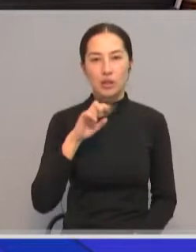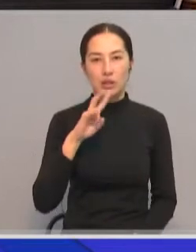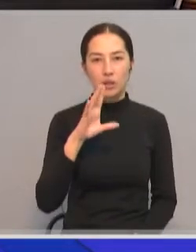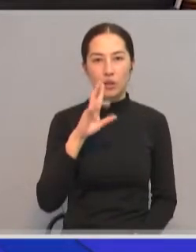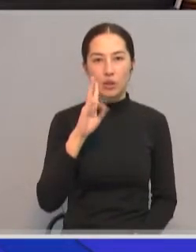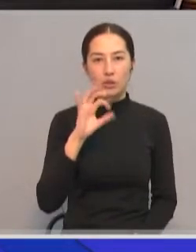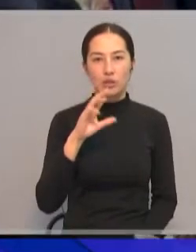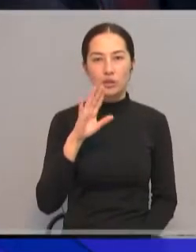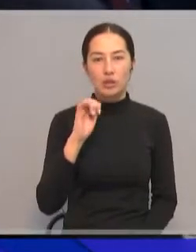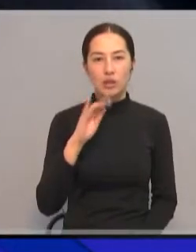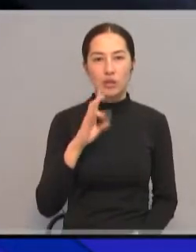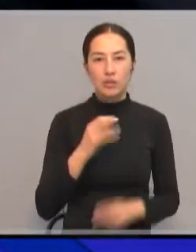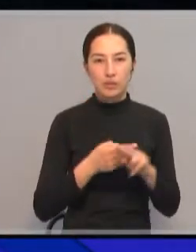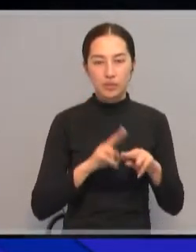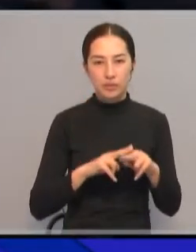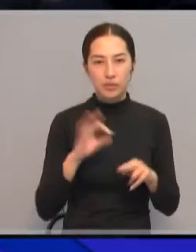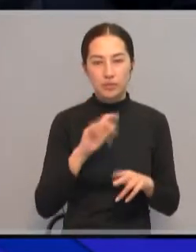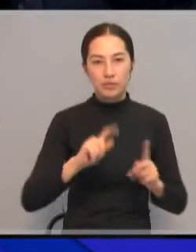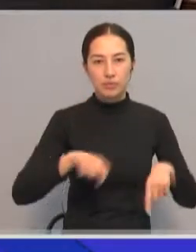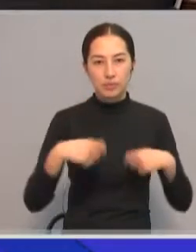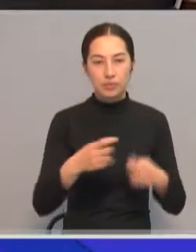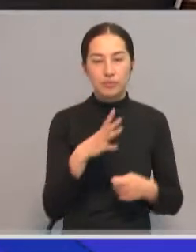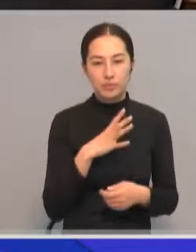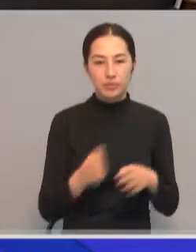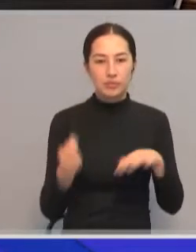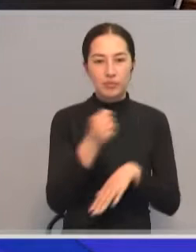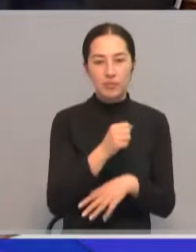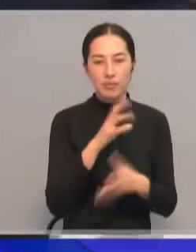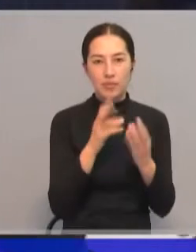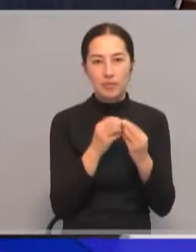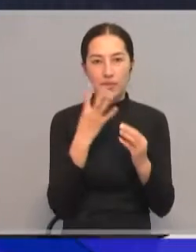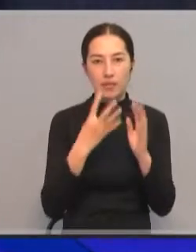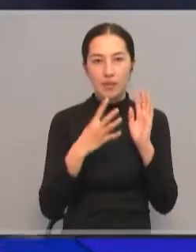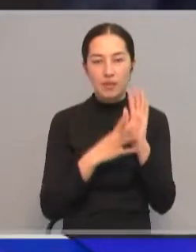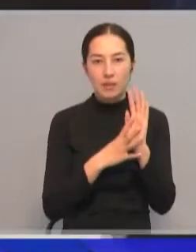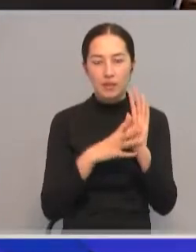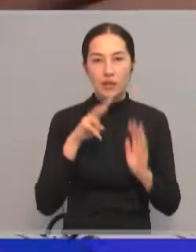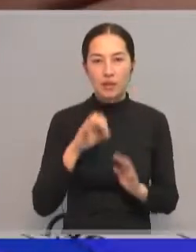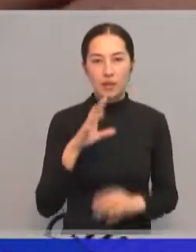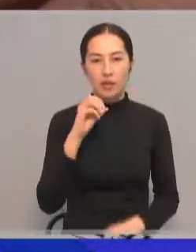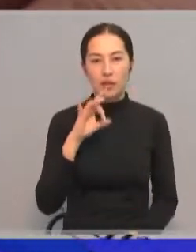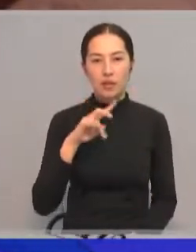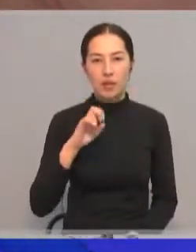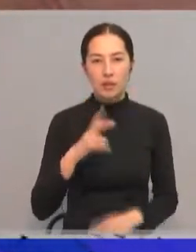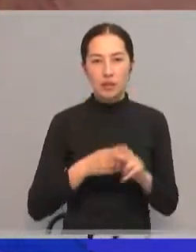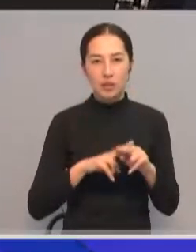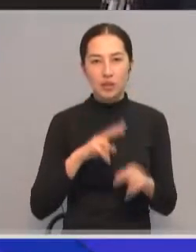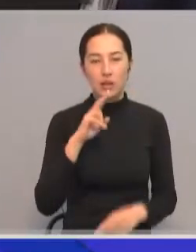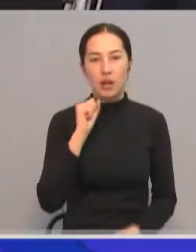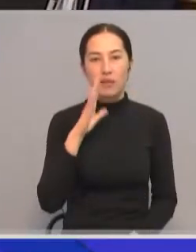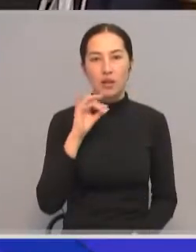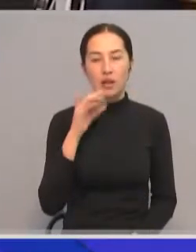кейін депутаттар Ерлан Жақанұлын парламент мәжілісінің төрағасы етіп сайлады. 59 жастағы Ерлан Қошанов бұған дейін азаматтық авиация